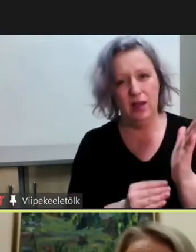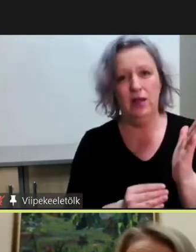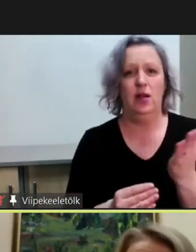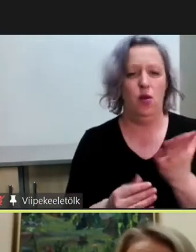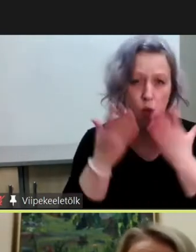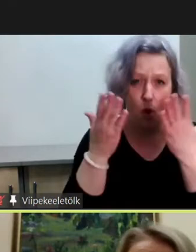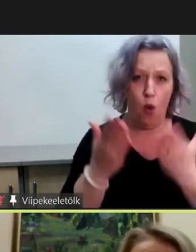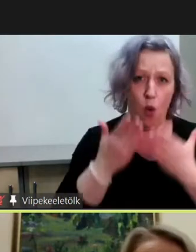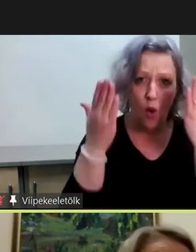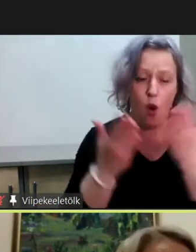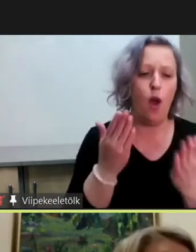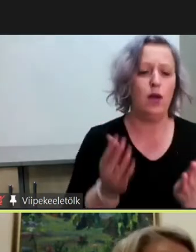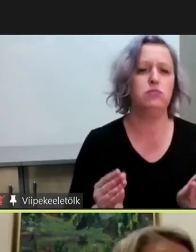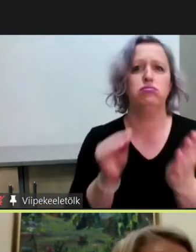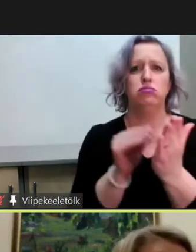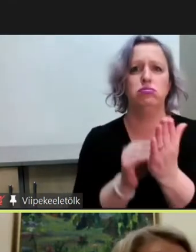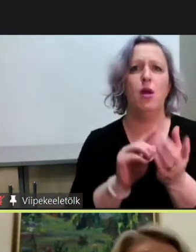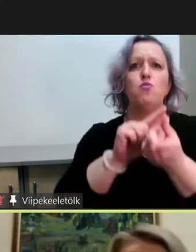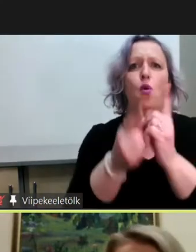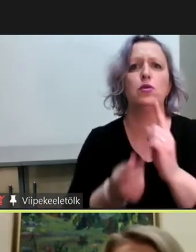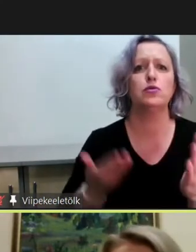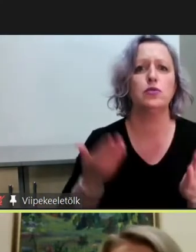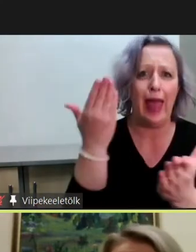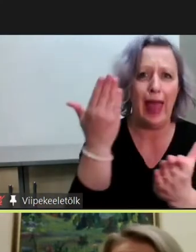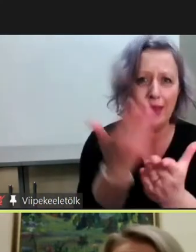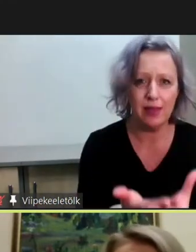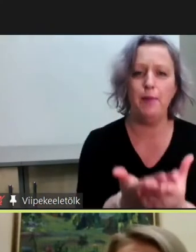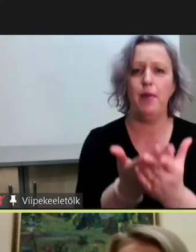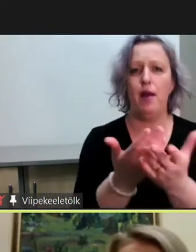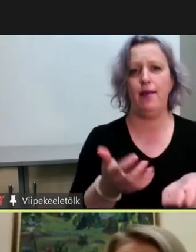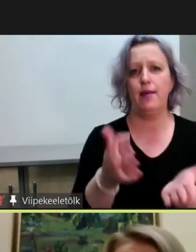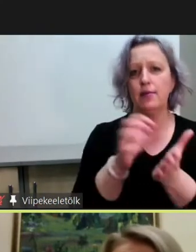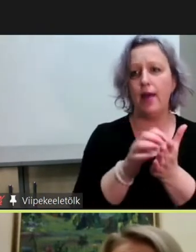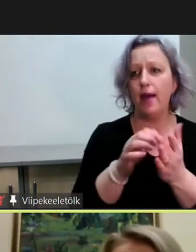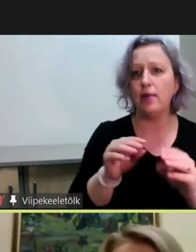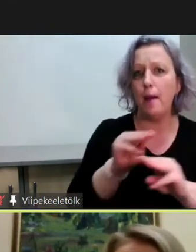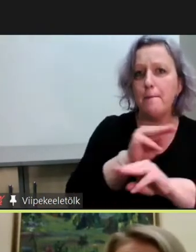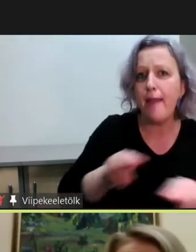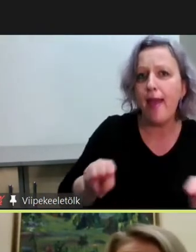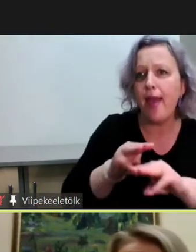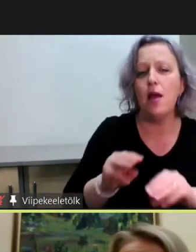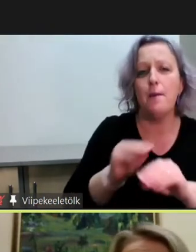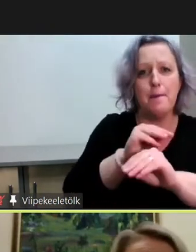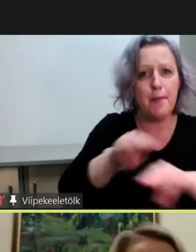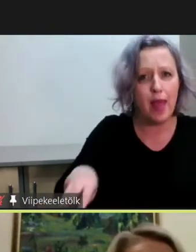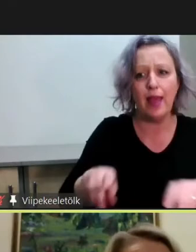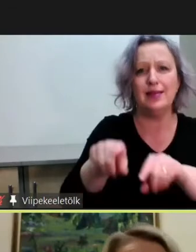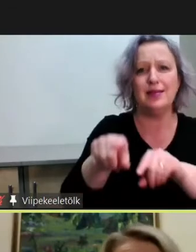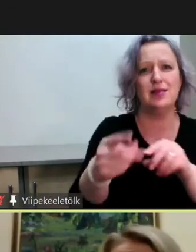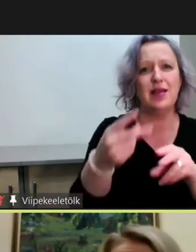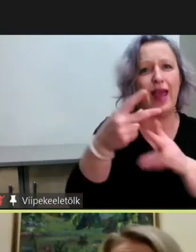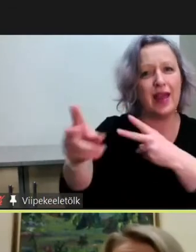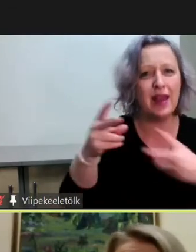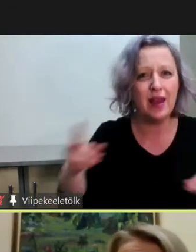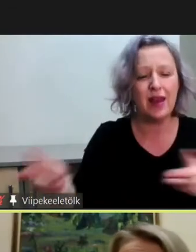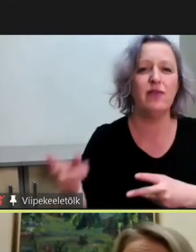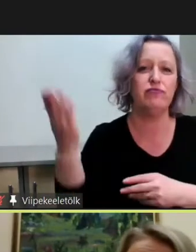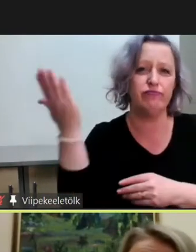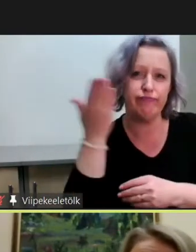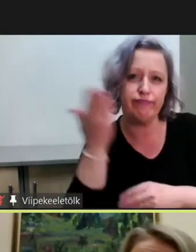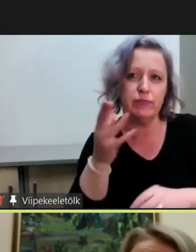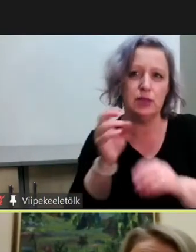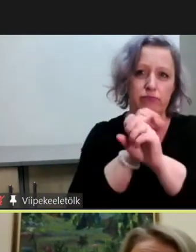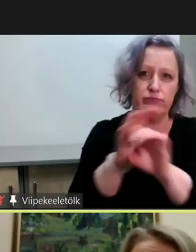tegemist. See tähendab ka meedias erineval moel sõnavõtmist. See tähendab ka